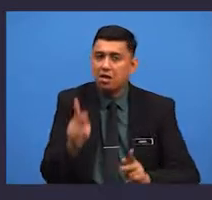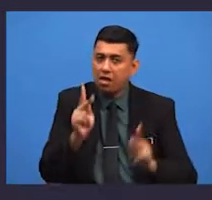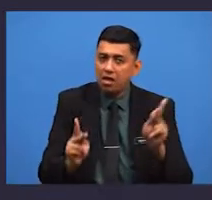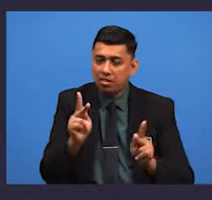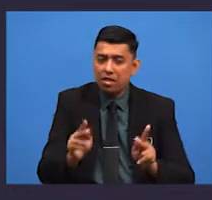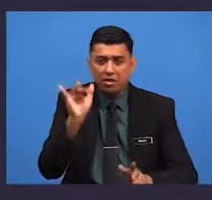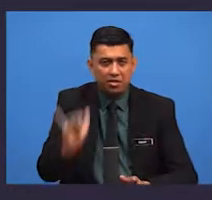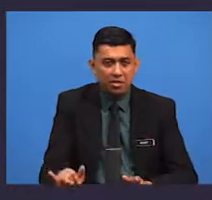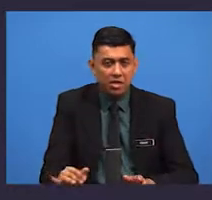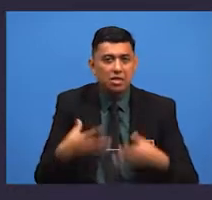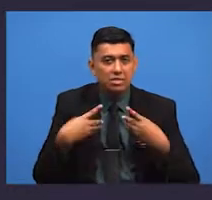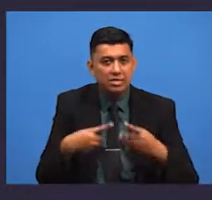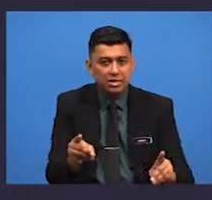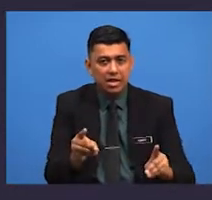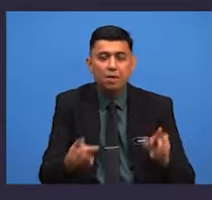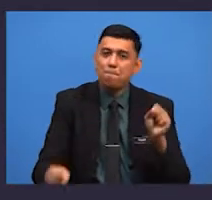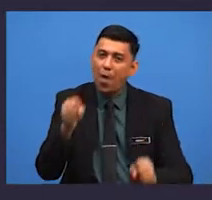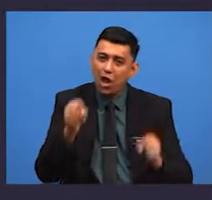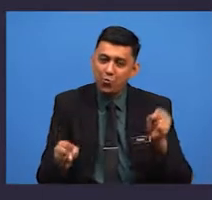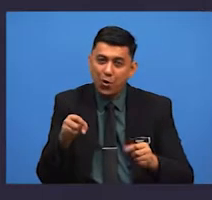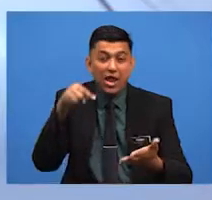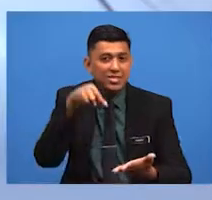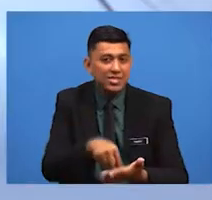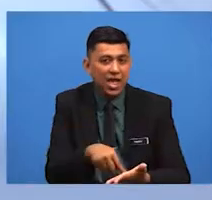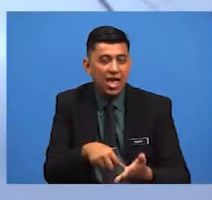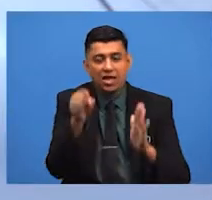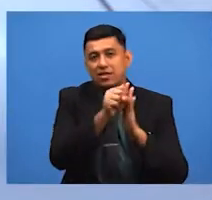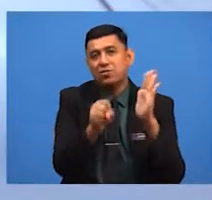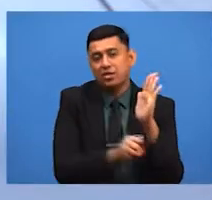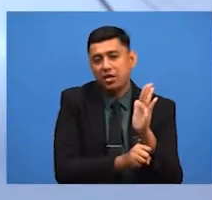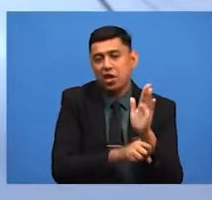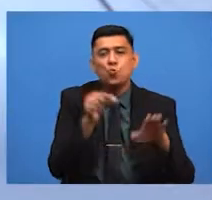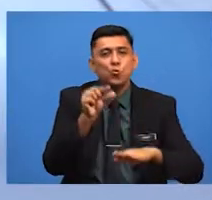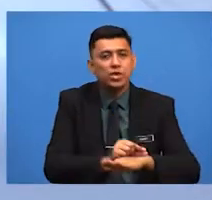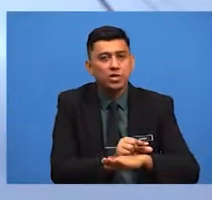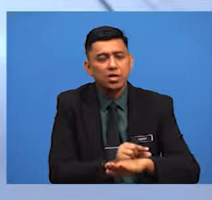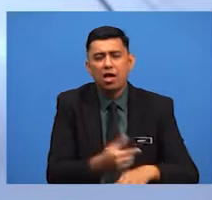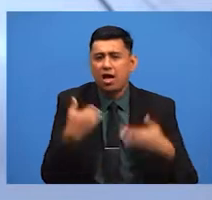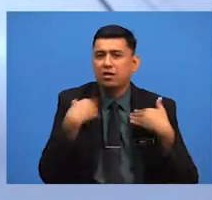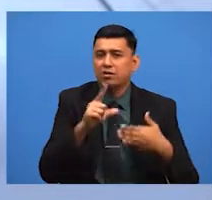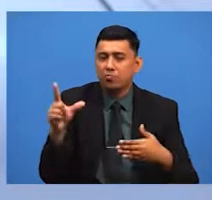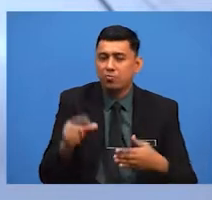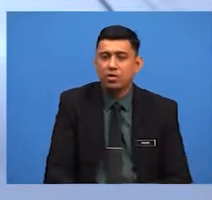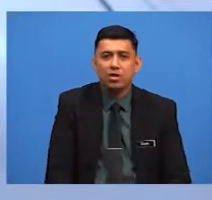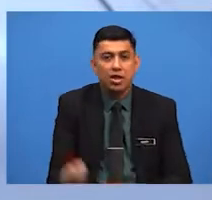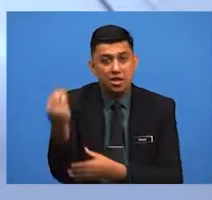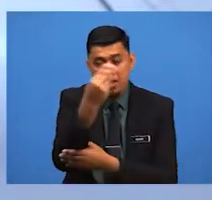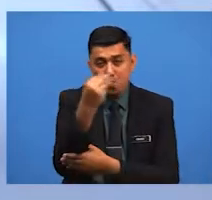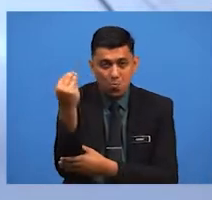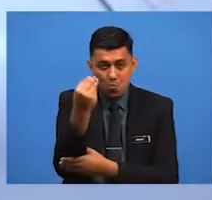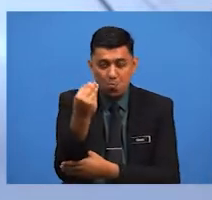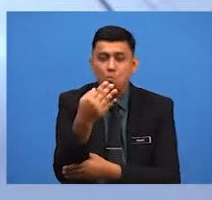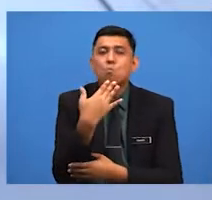memberhentikan kereta yang sedang dipandu. Di sini, syarat yang digunakan adalah